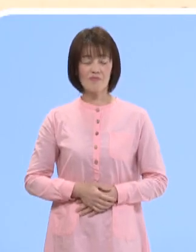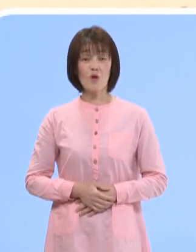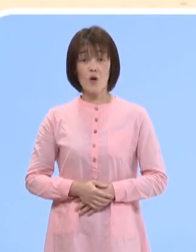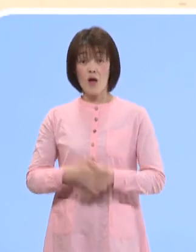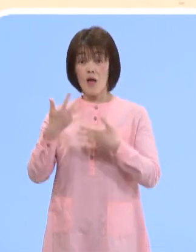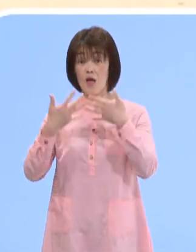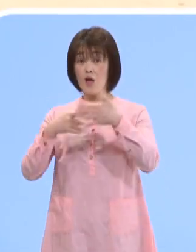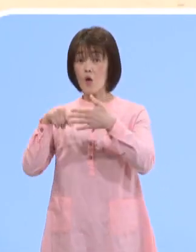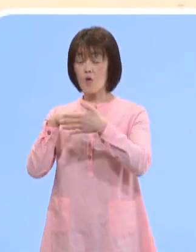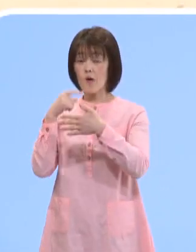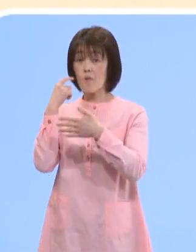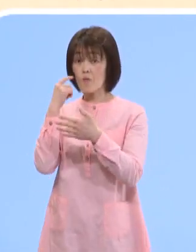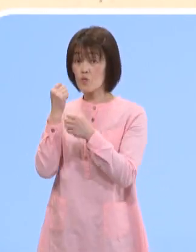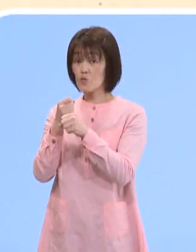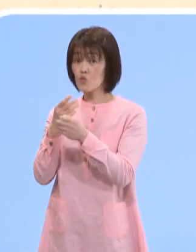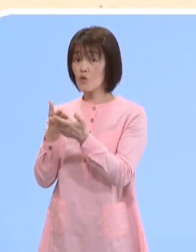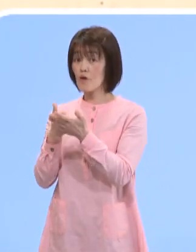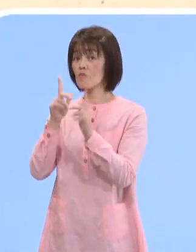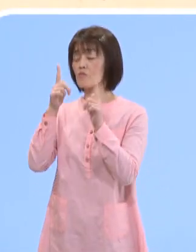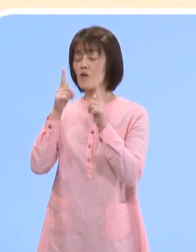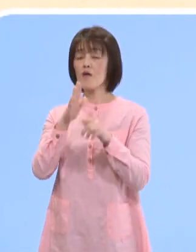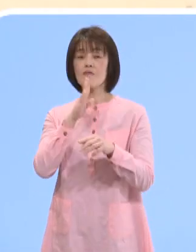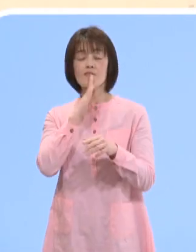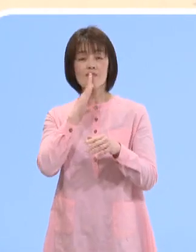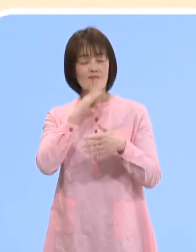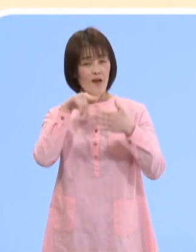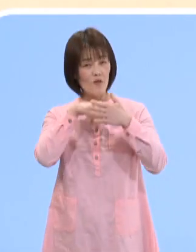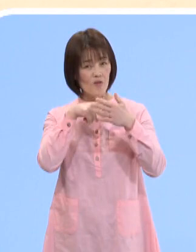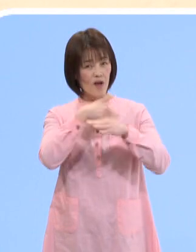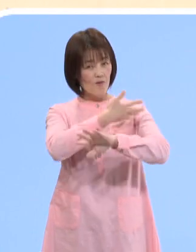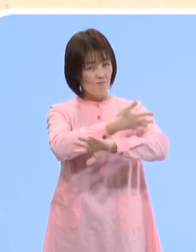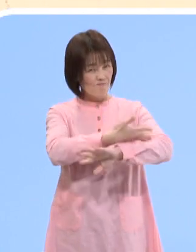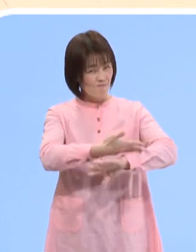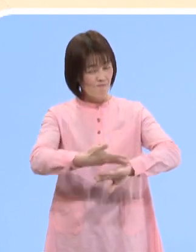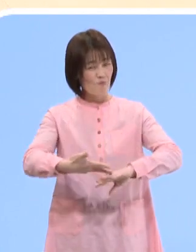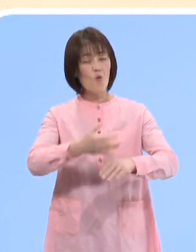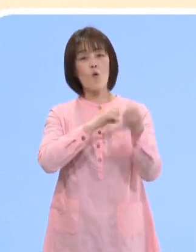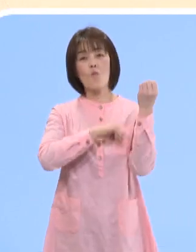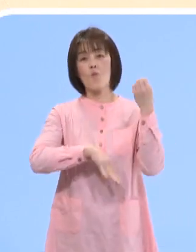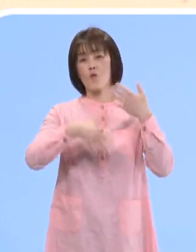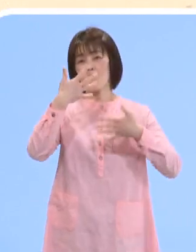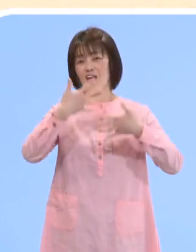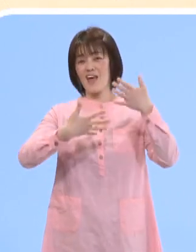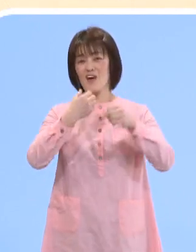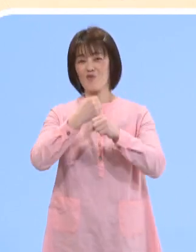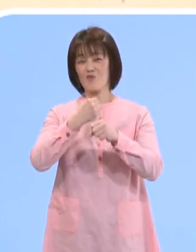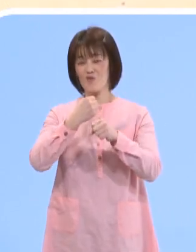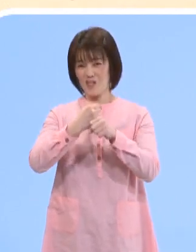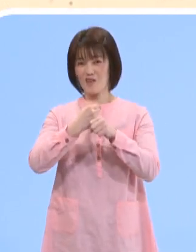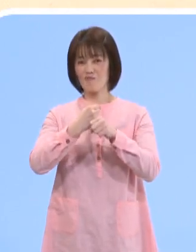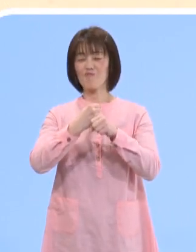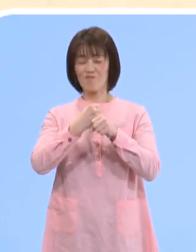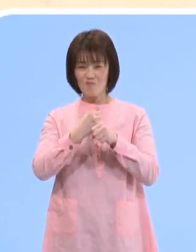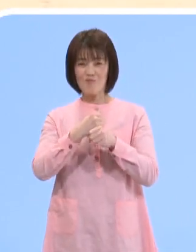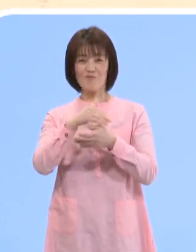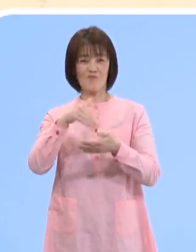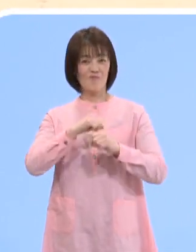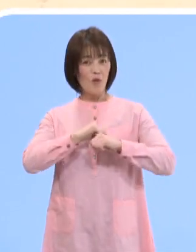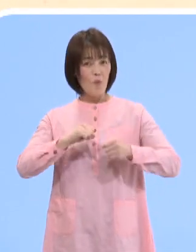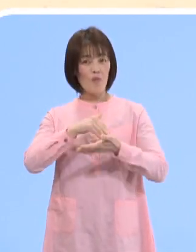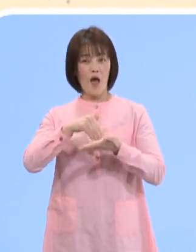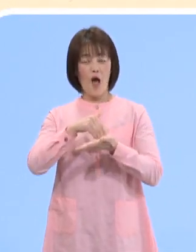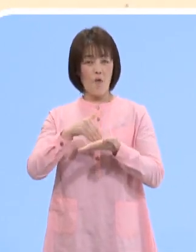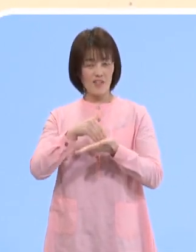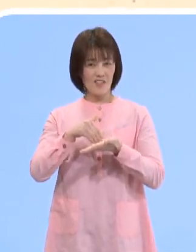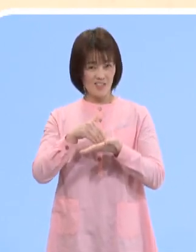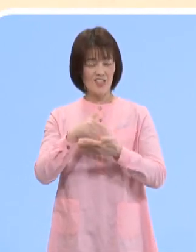嘘がないと言いますか、実際にあった話を全部ストーリーにしていったので、はい、結構リアルな淡路島の、お話にな